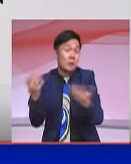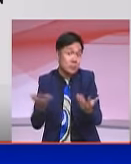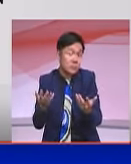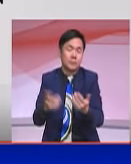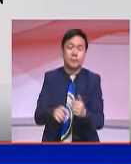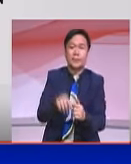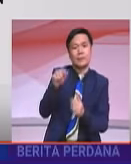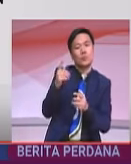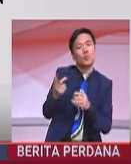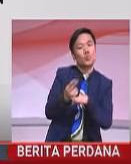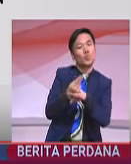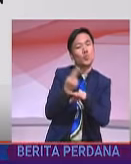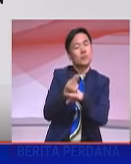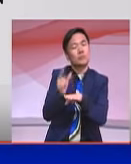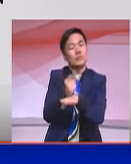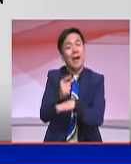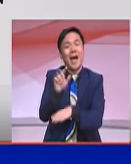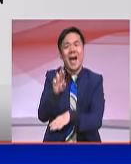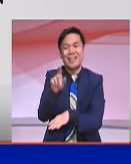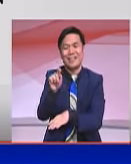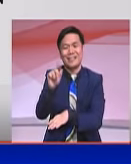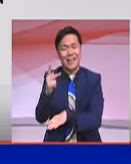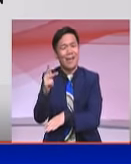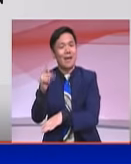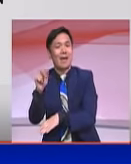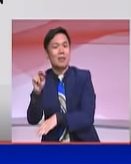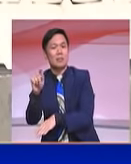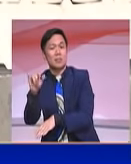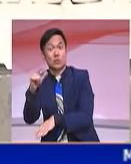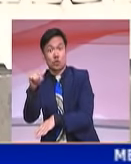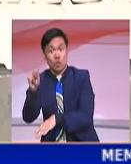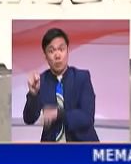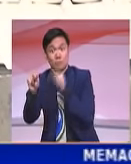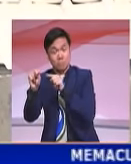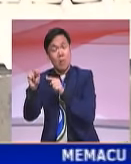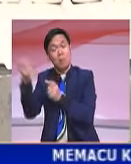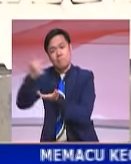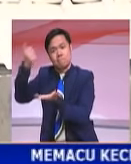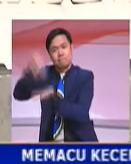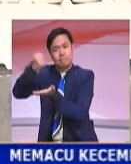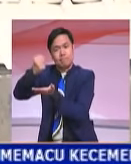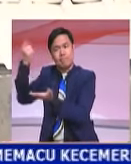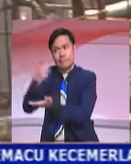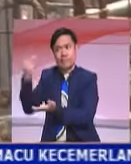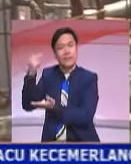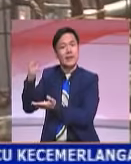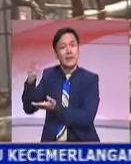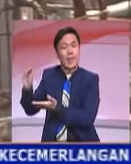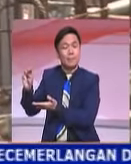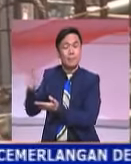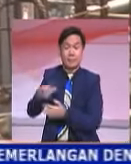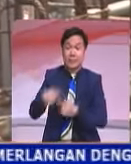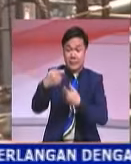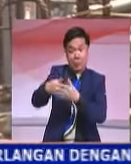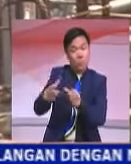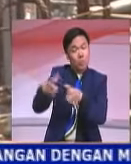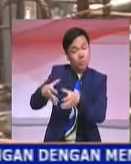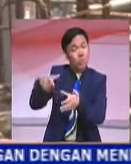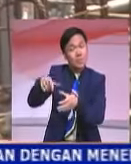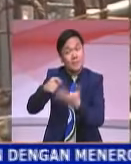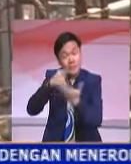menggunakan kaedah RTK antigen yang diluluskan Kementerian Kesihatan. Kos bagi kit ujian dibiayai oleh